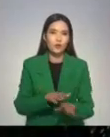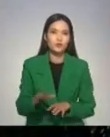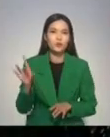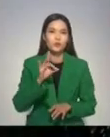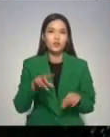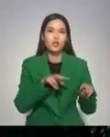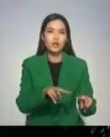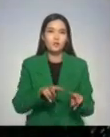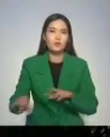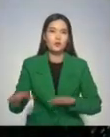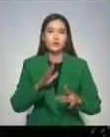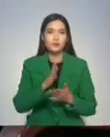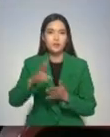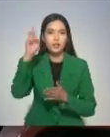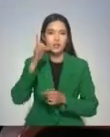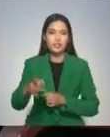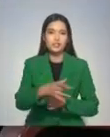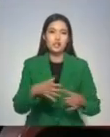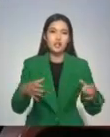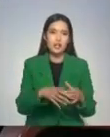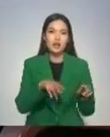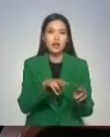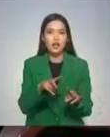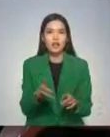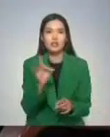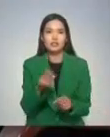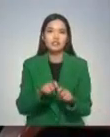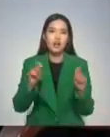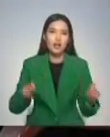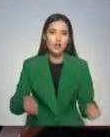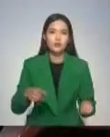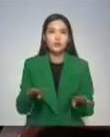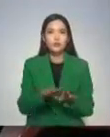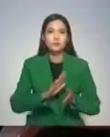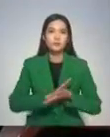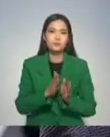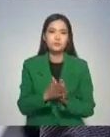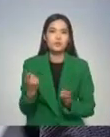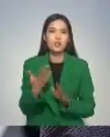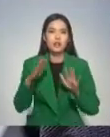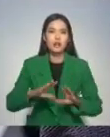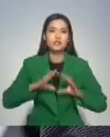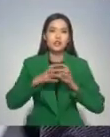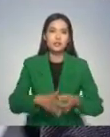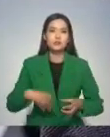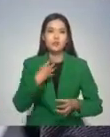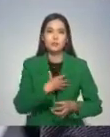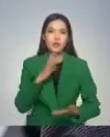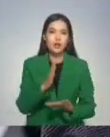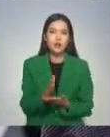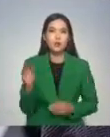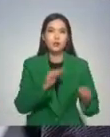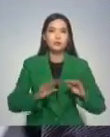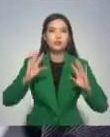жүйелі бақылау жүргізіледі. Ел аумағында партиялық бақылау бекеттері ашылады. Мұндай бекеттер ең алдымен әлеуметтік маңызы бар нысандардың